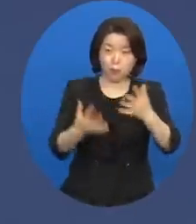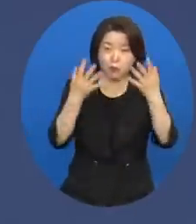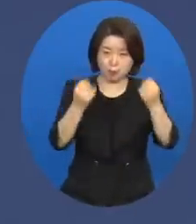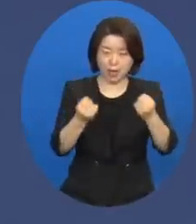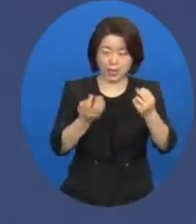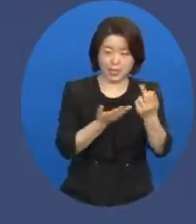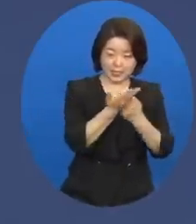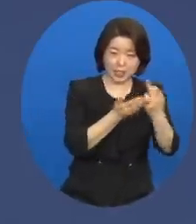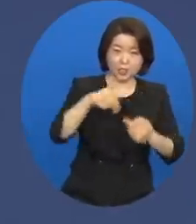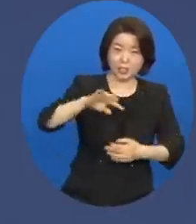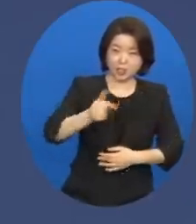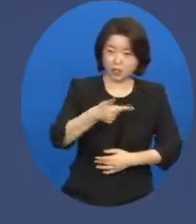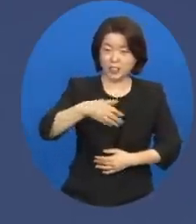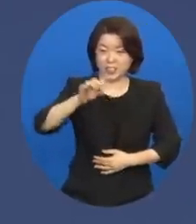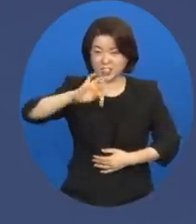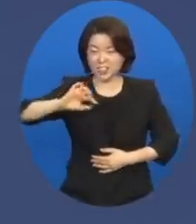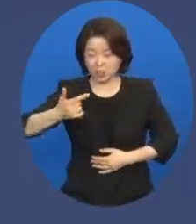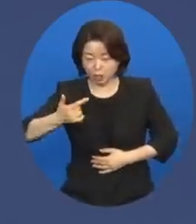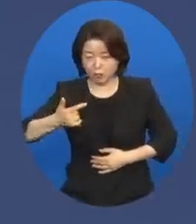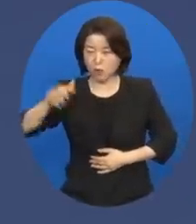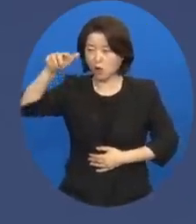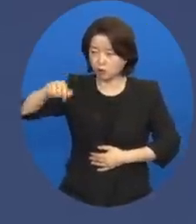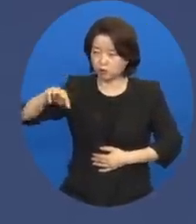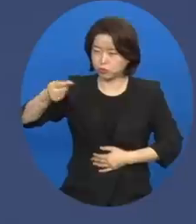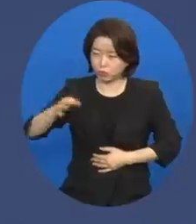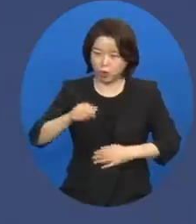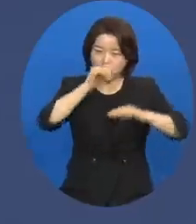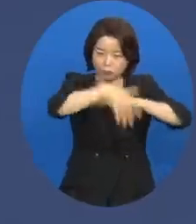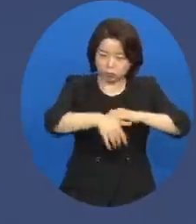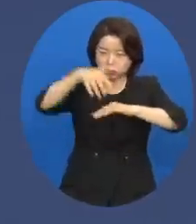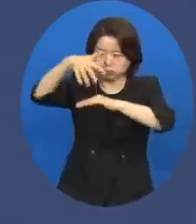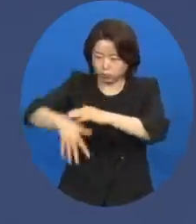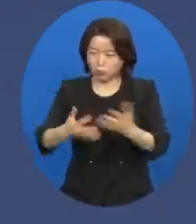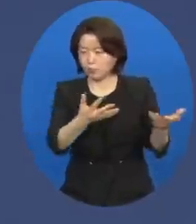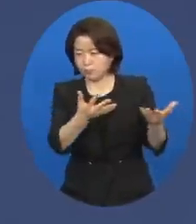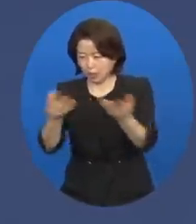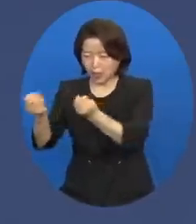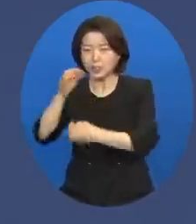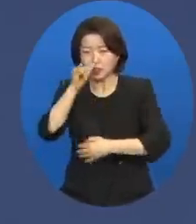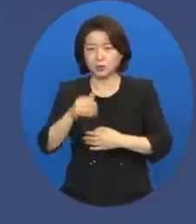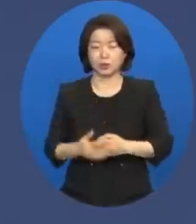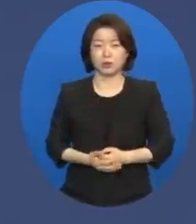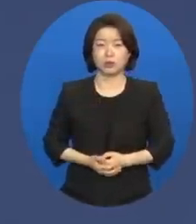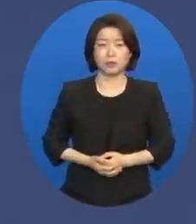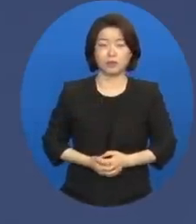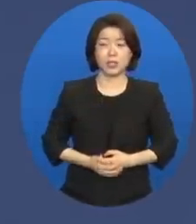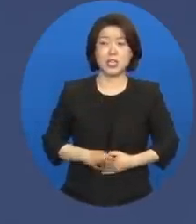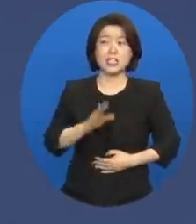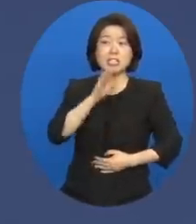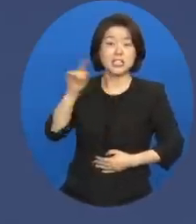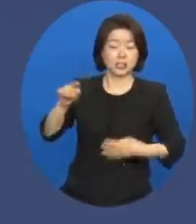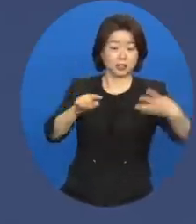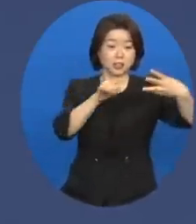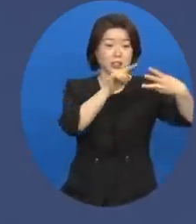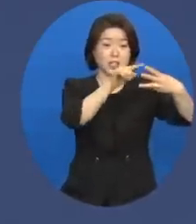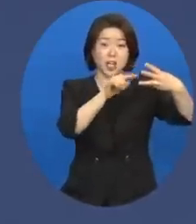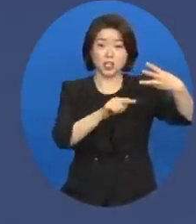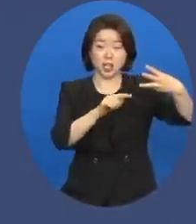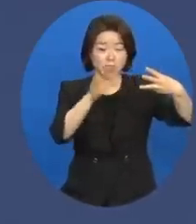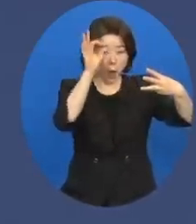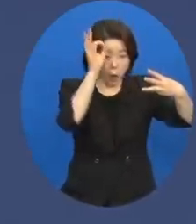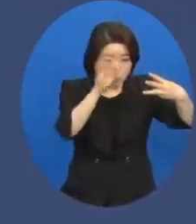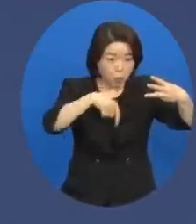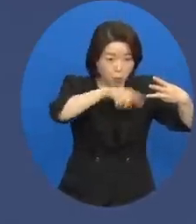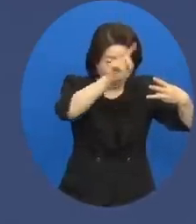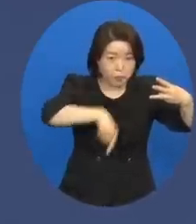폭포, 구룡 폭포, 무슨 폭포 이렇게 해가지고 폭포라고 그러는데 그 진짜 폭포를 보고 오면요.